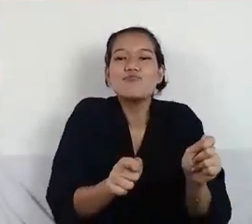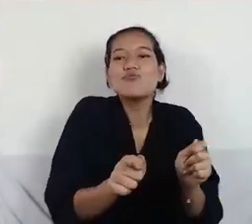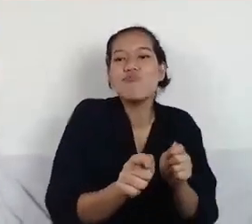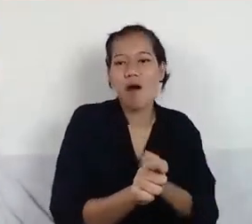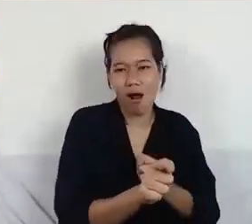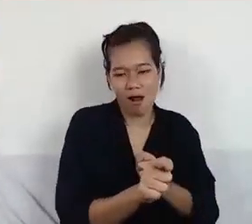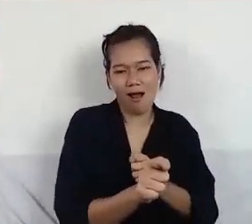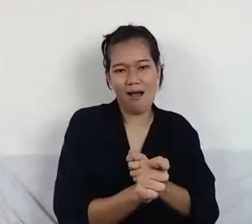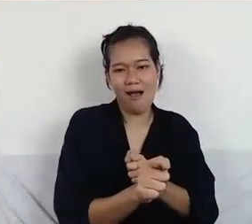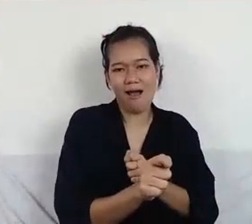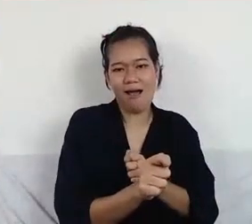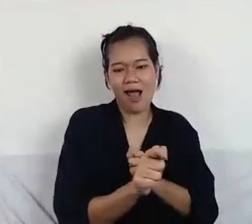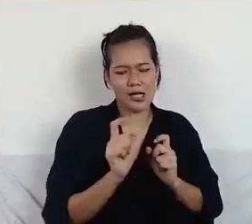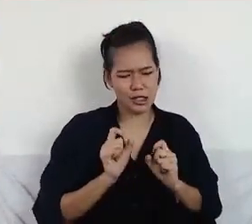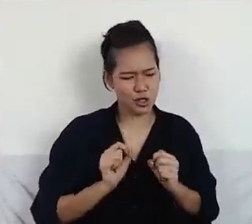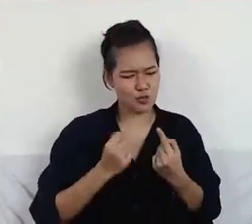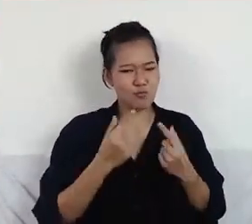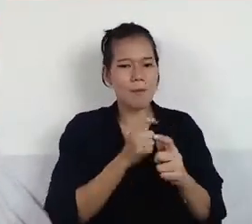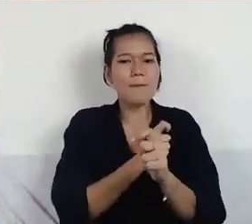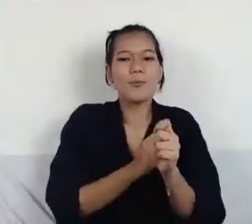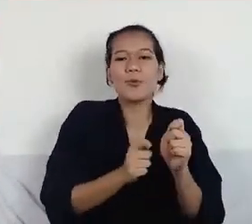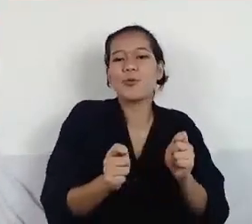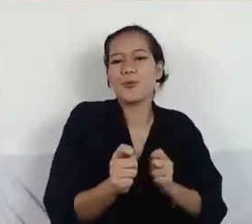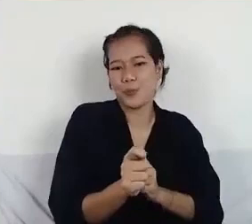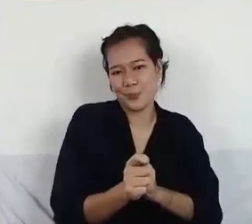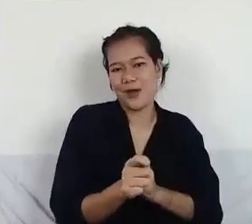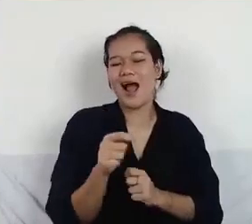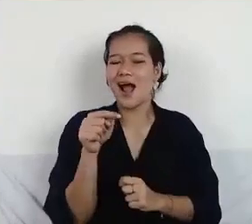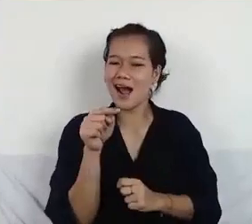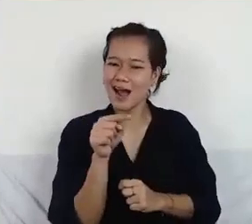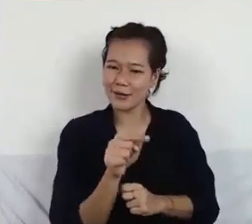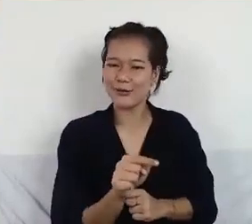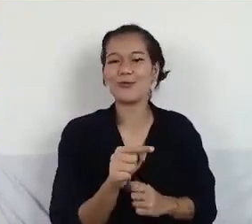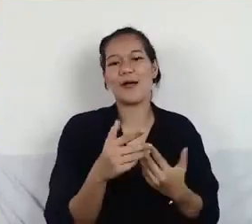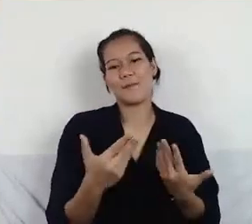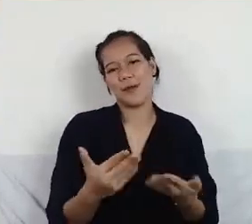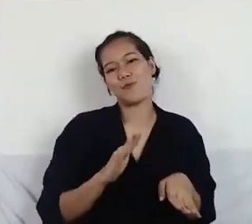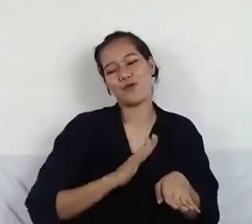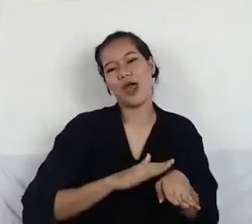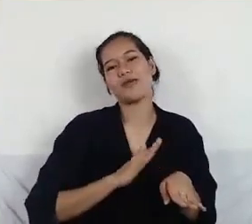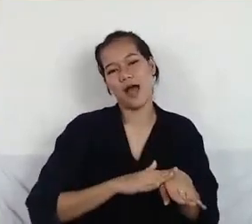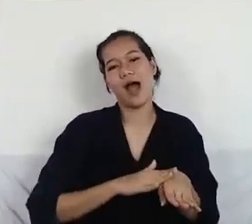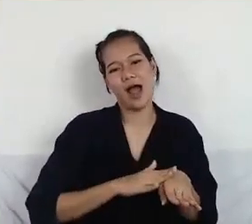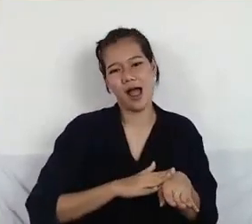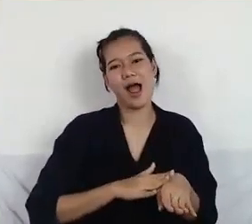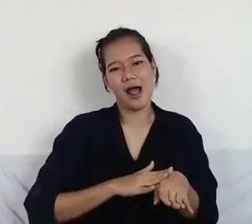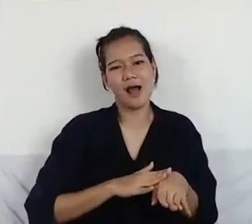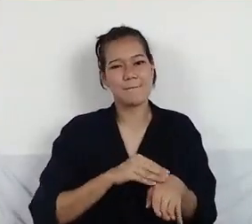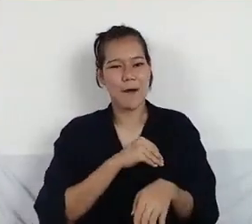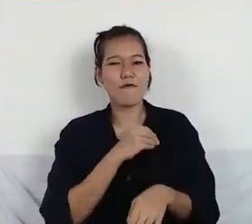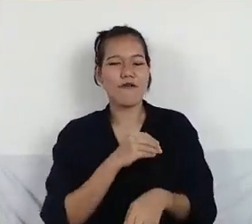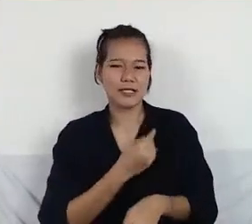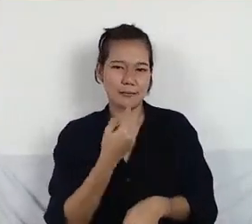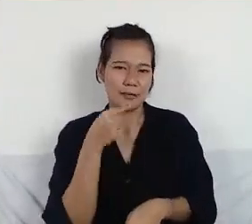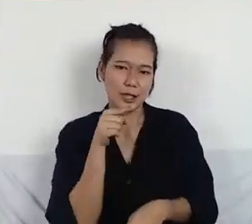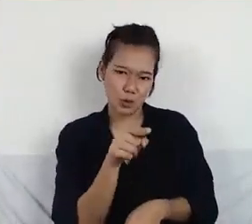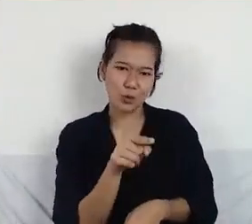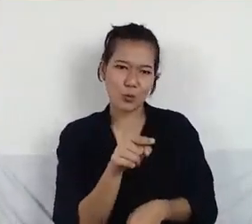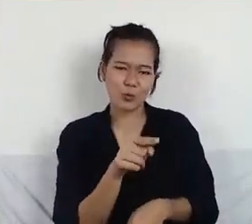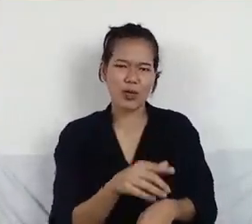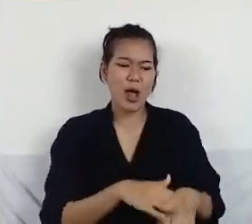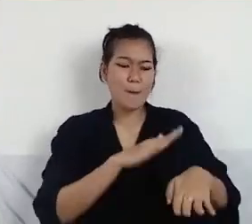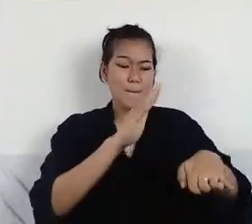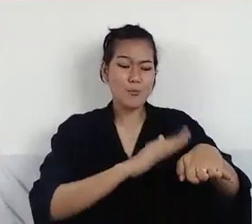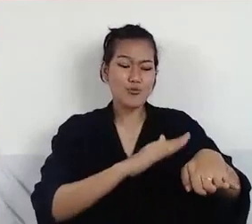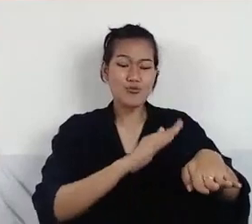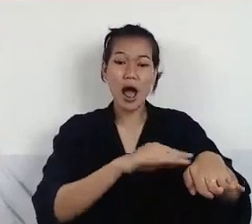life. Dan disitulah sebetulnya peran budaya. Ya. Apa artinya budaya